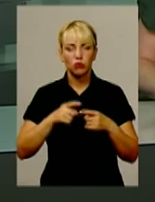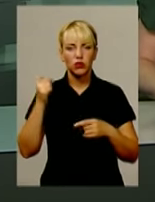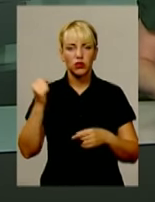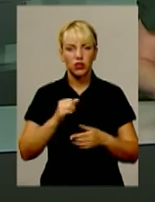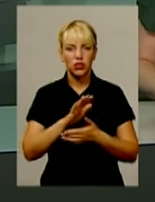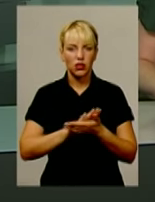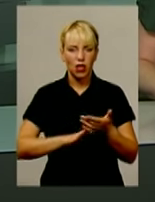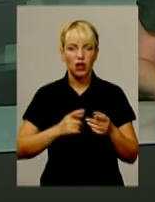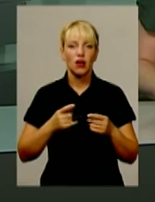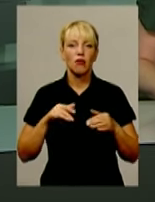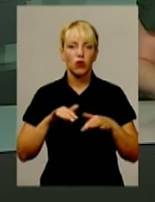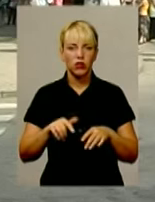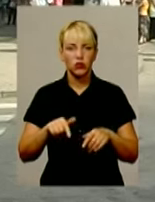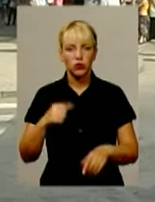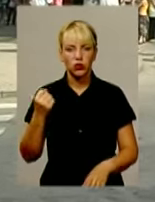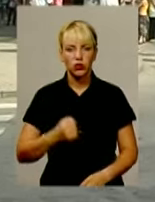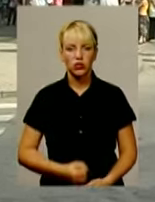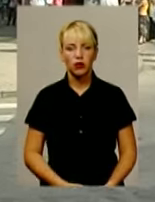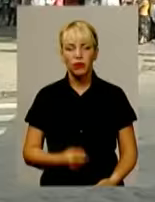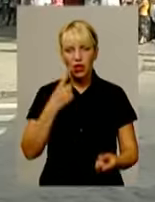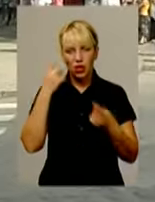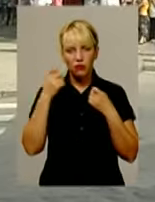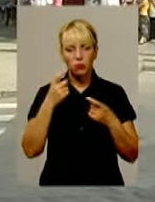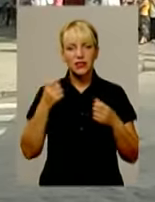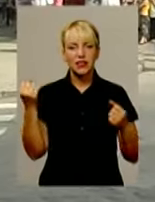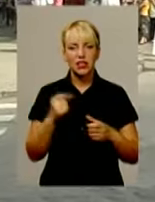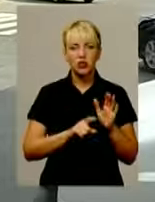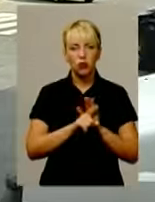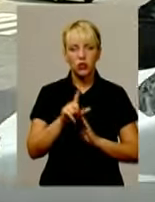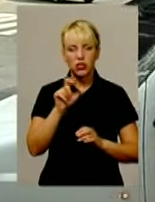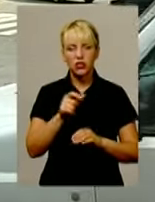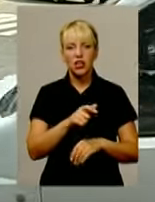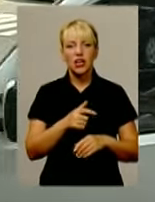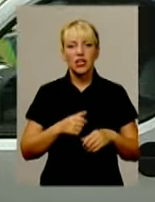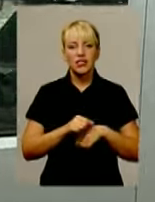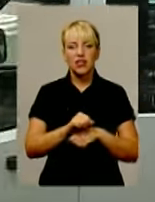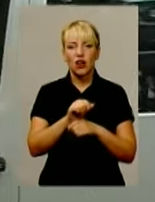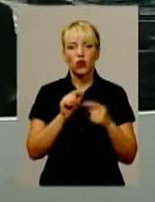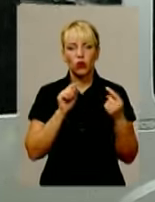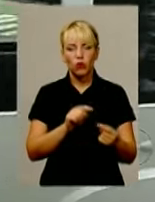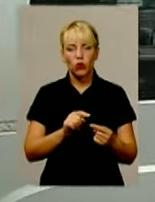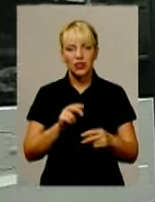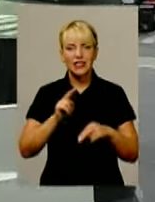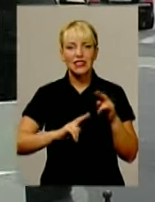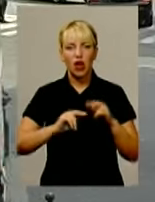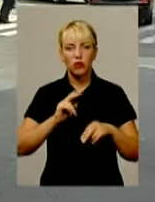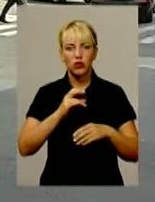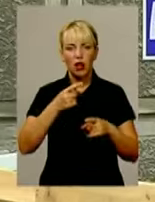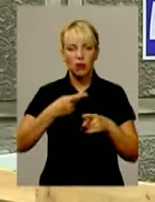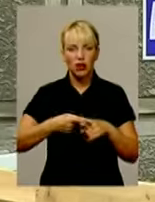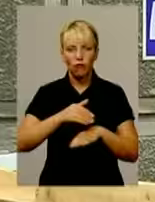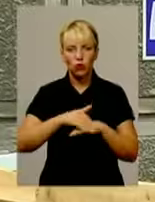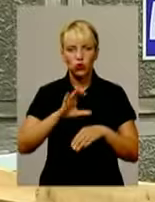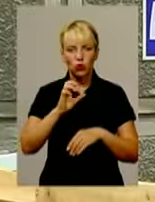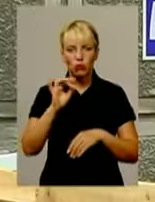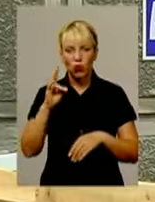коротко про події семи днів. Інформаційний тиждень розпочався із чергового страйку проти чергової забудови. На перехресті вулиць